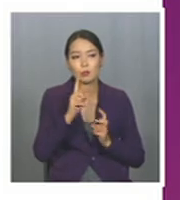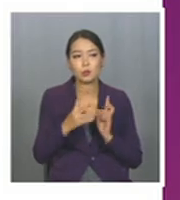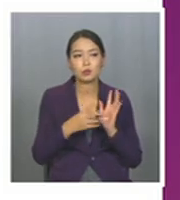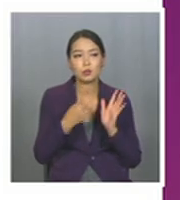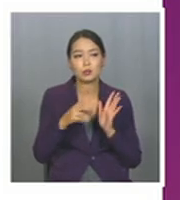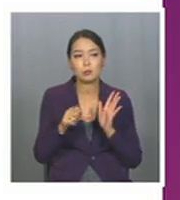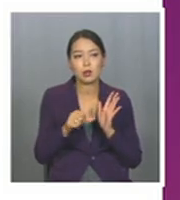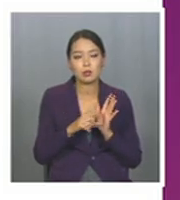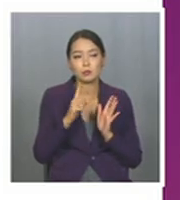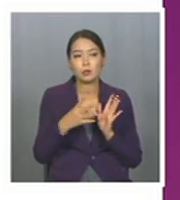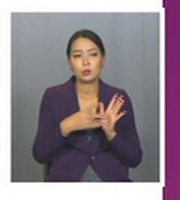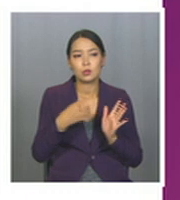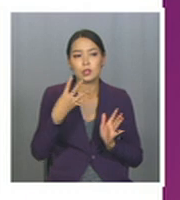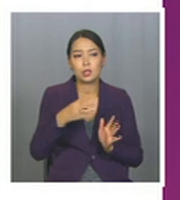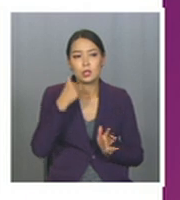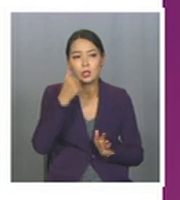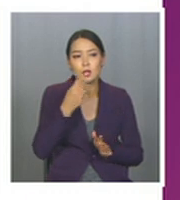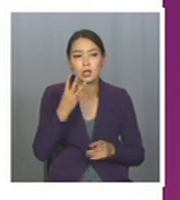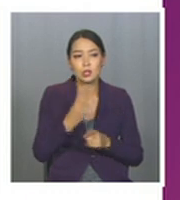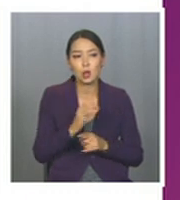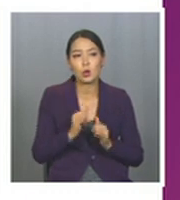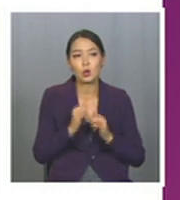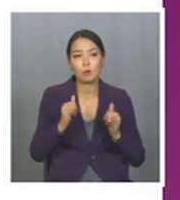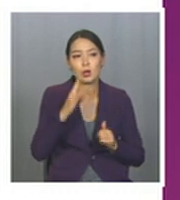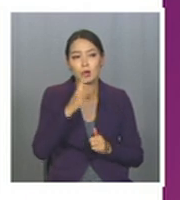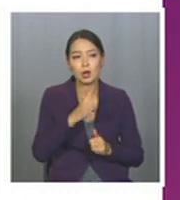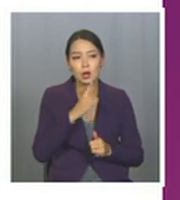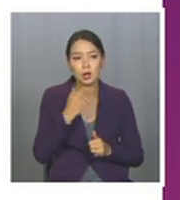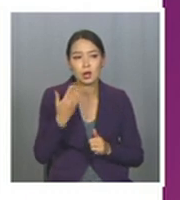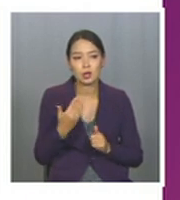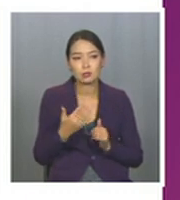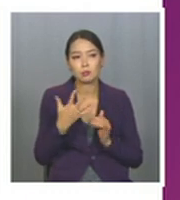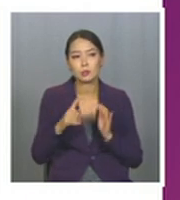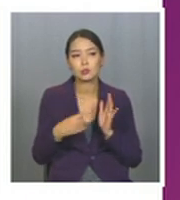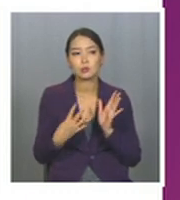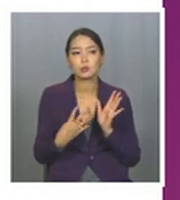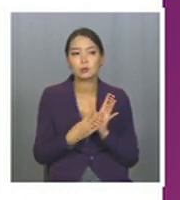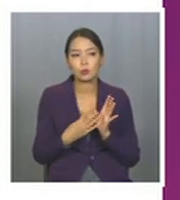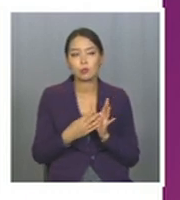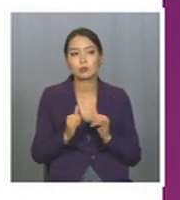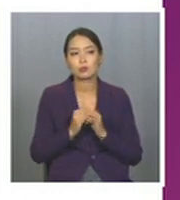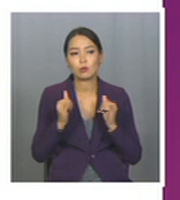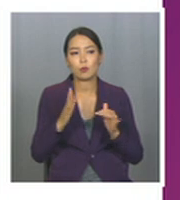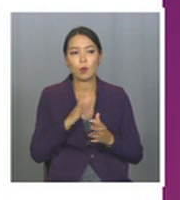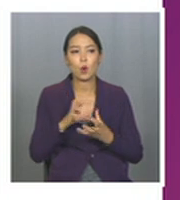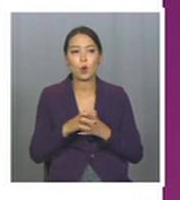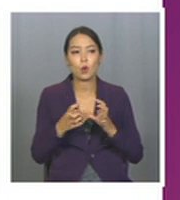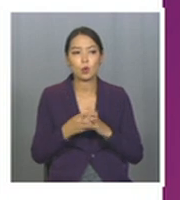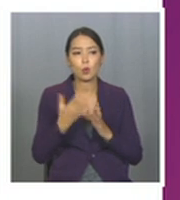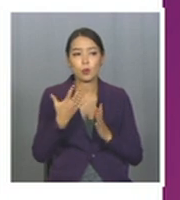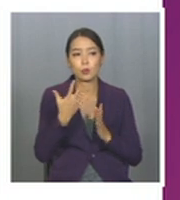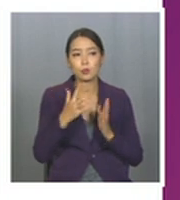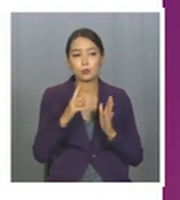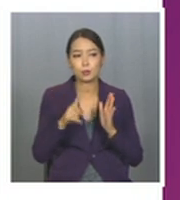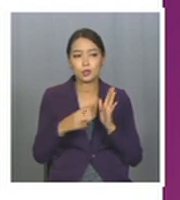1926-1940 жылдары 3 есе көбейсе, Қазақстанда ол 5,9 есеге өсті. Көмір өндіру одақ бойынша 5,7 есе